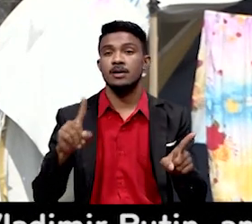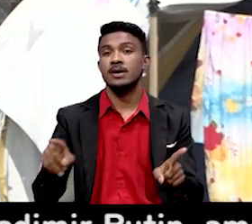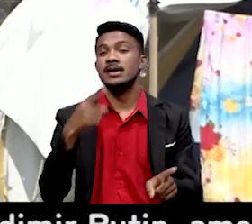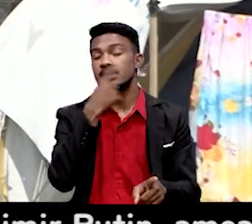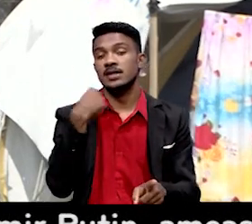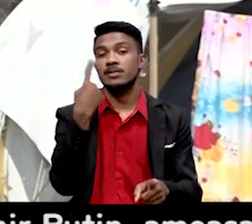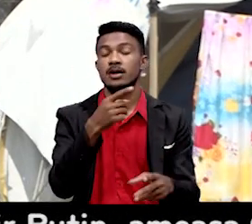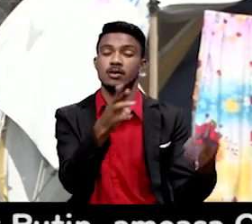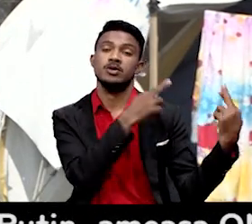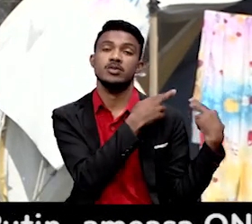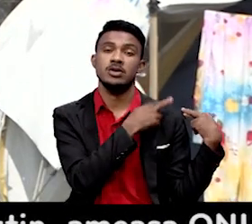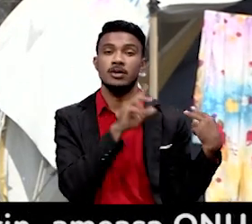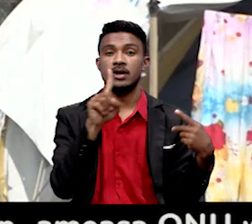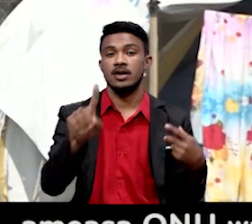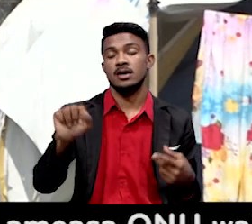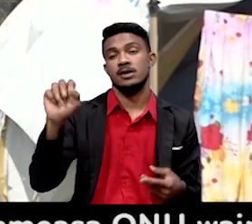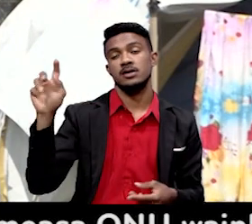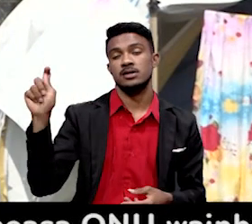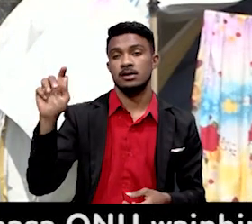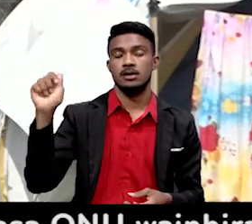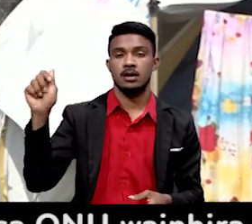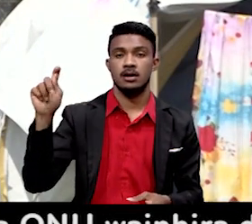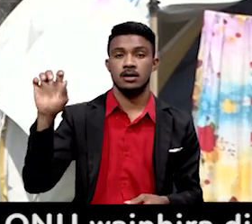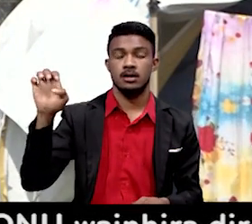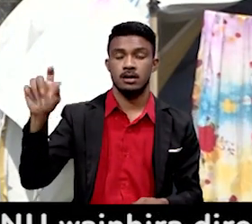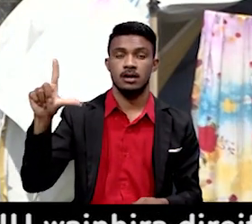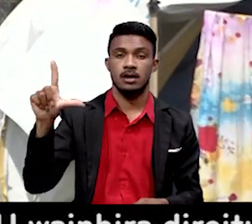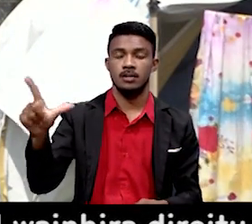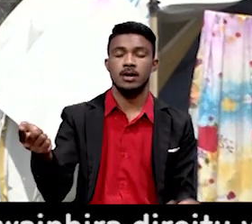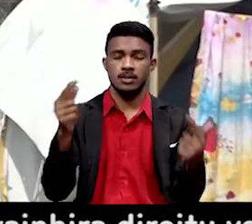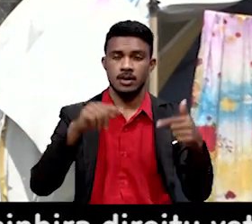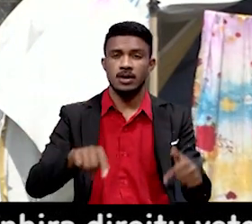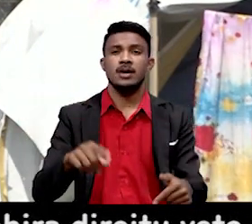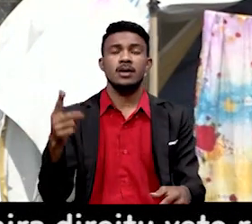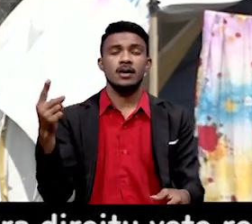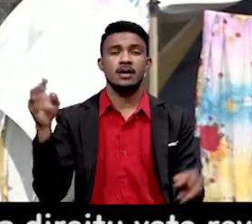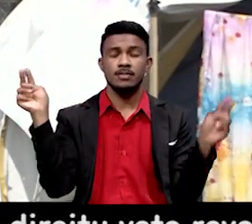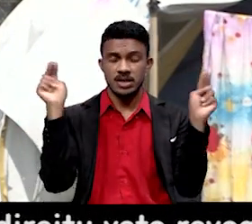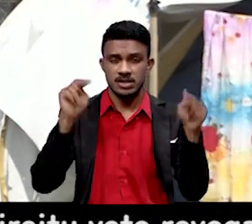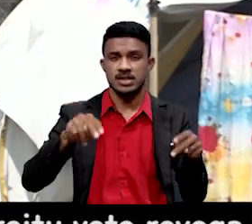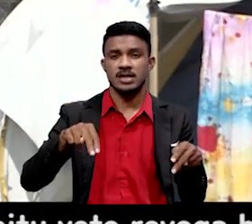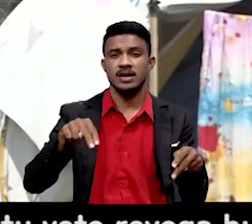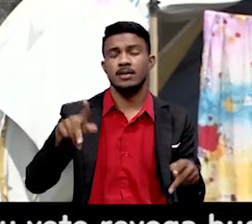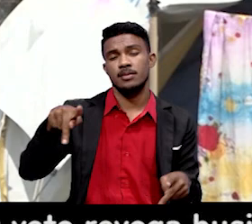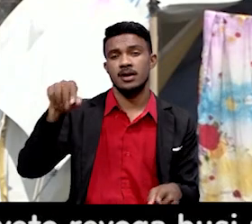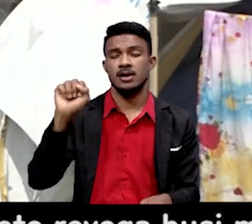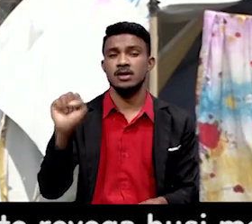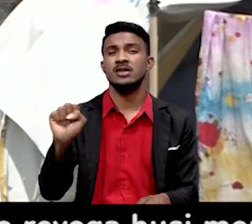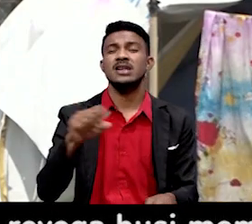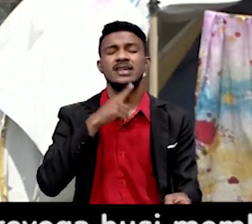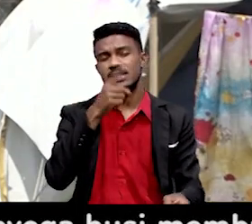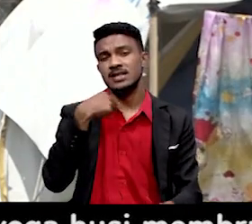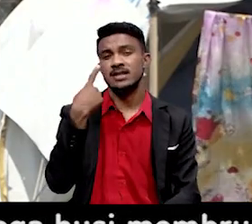ni. Orsida estatal mai dia proteção civil. Proteção civil mai dia estatal. Se los ma